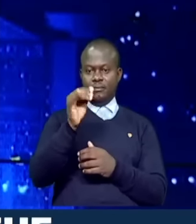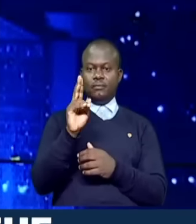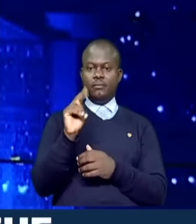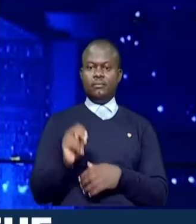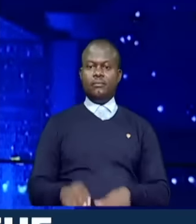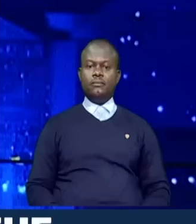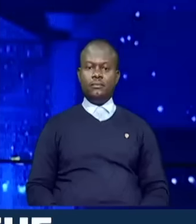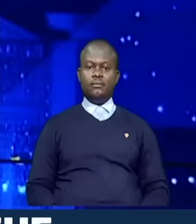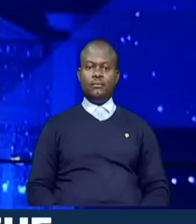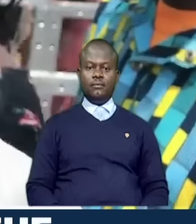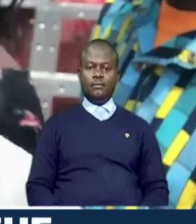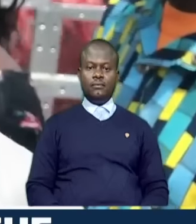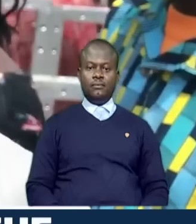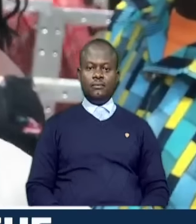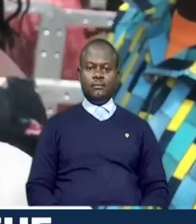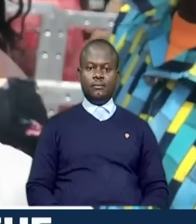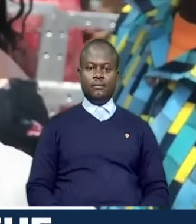Bicamaka.